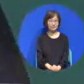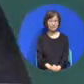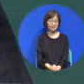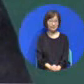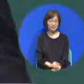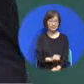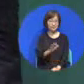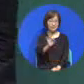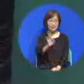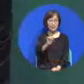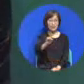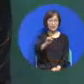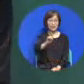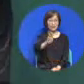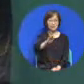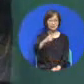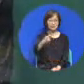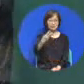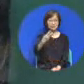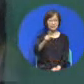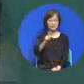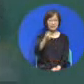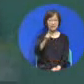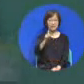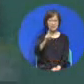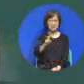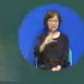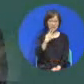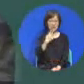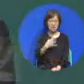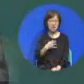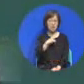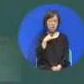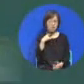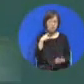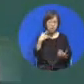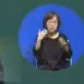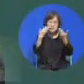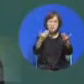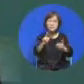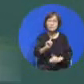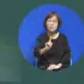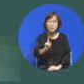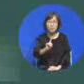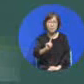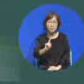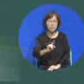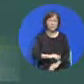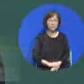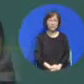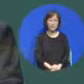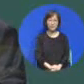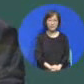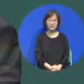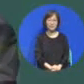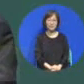아브라함의 헌신은 어떤 헌신이었느냐? What kind of devotion was Abraham's devotion? 네. 이 아브라함은 이제